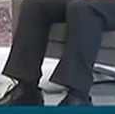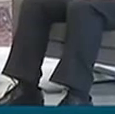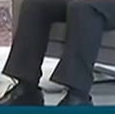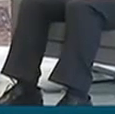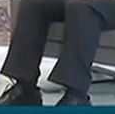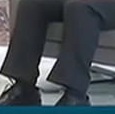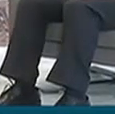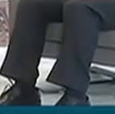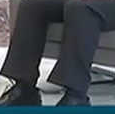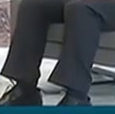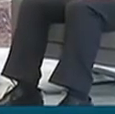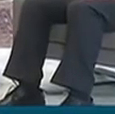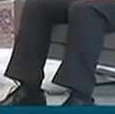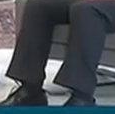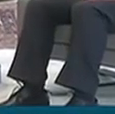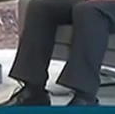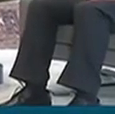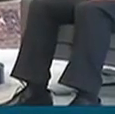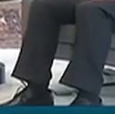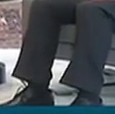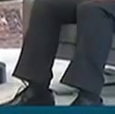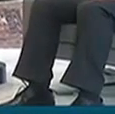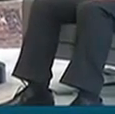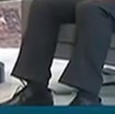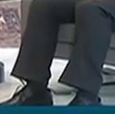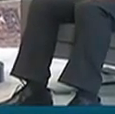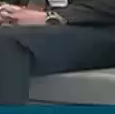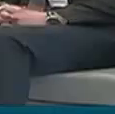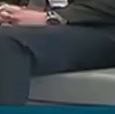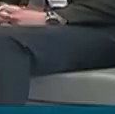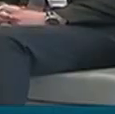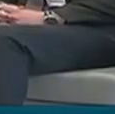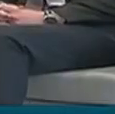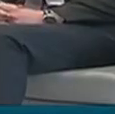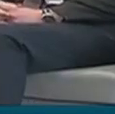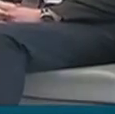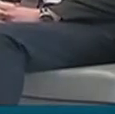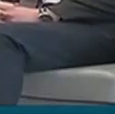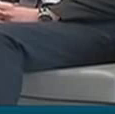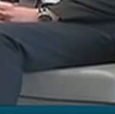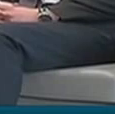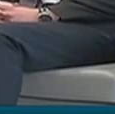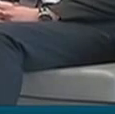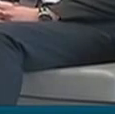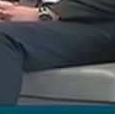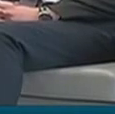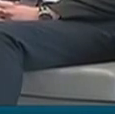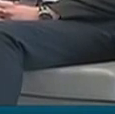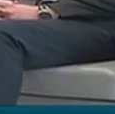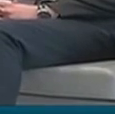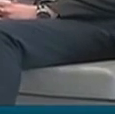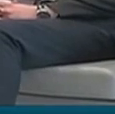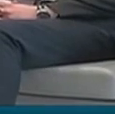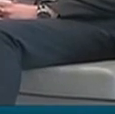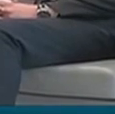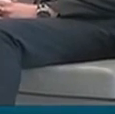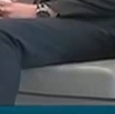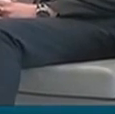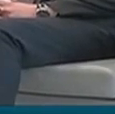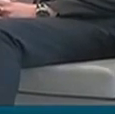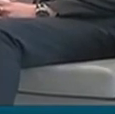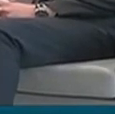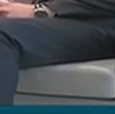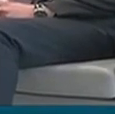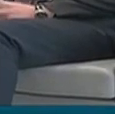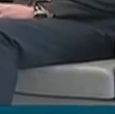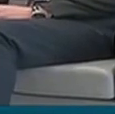السياسية اللبنانية عن تعهداتها السابقة له والرئيس الفرنسي إيمانويل ماكرون بتسهيل تشكيل حكومة من